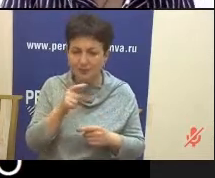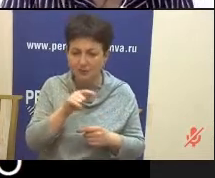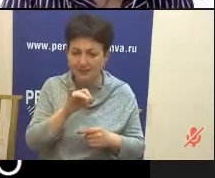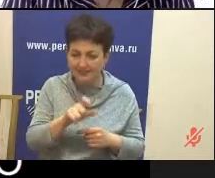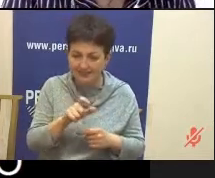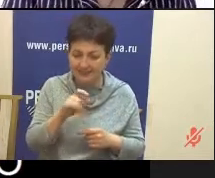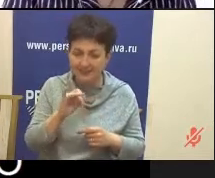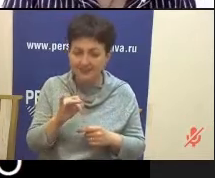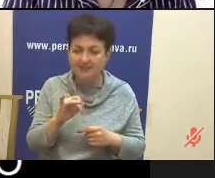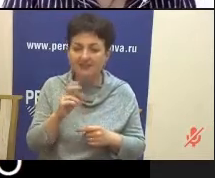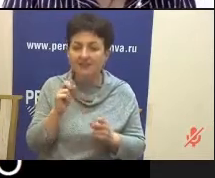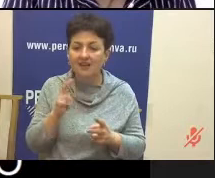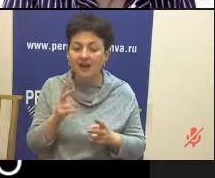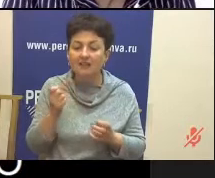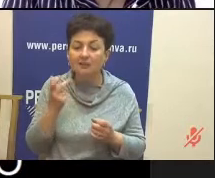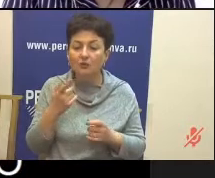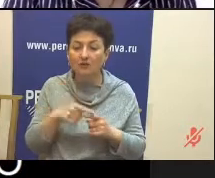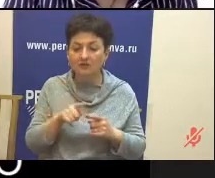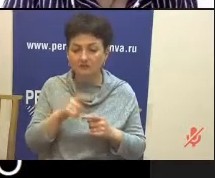привлекаете внимание и как,